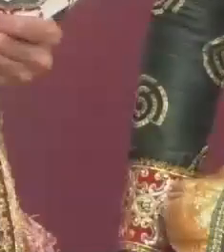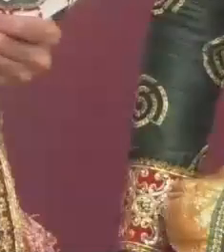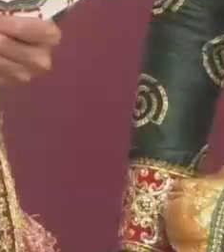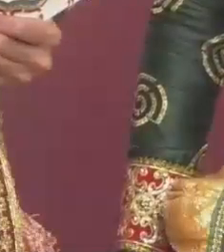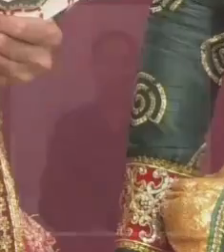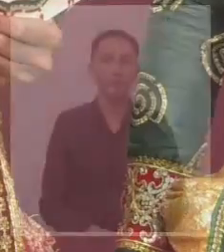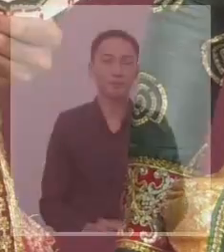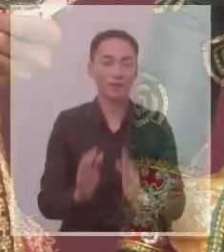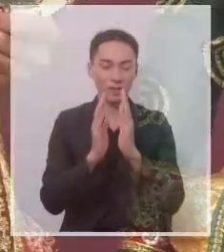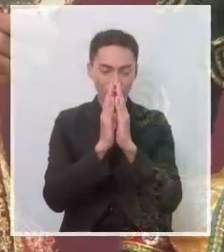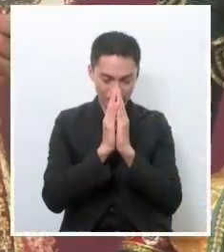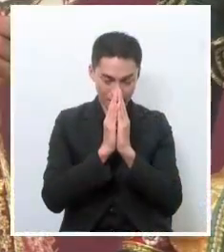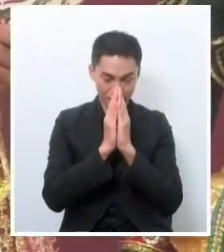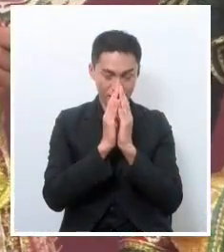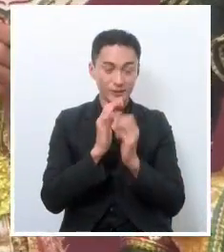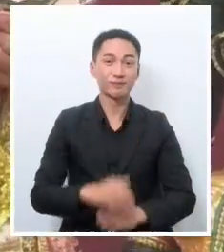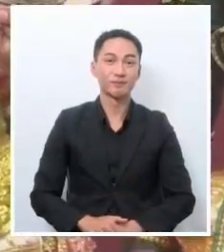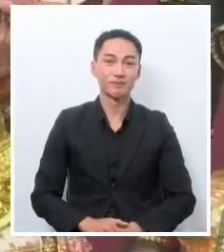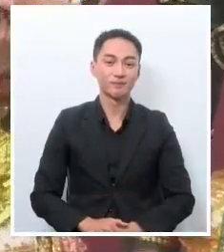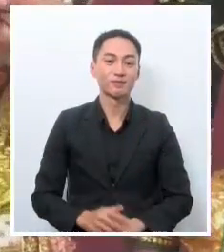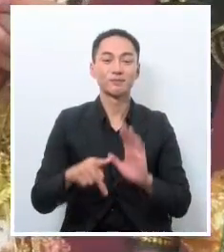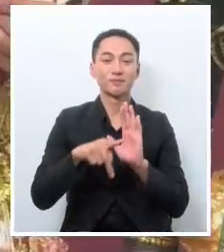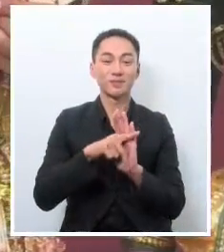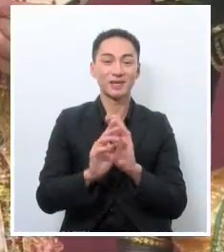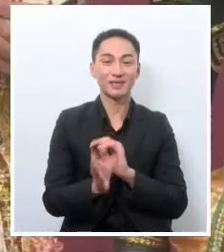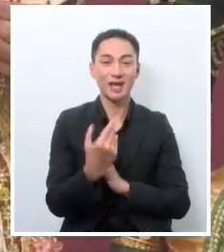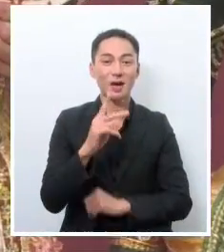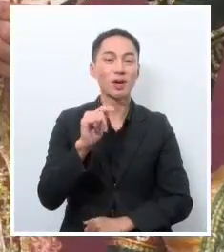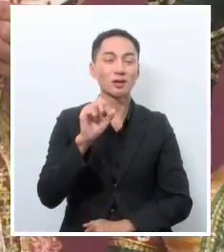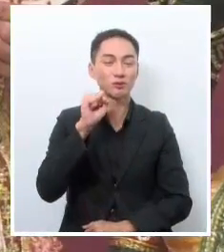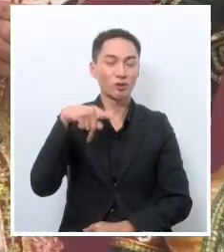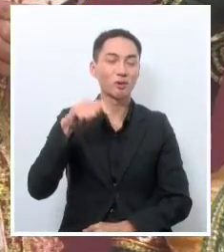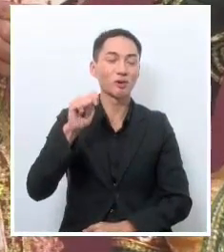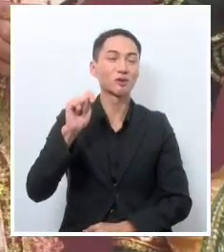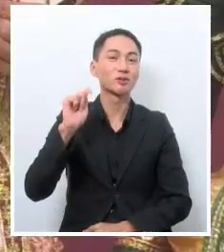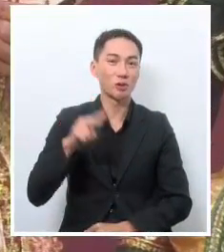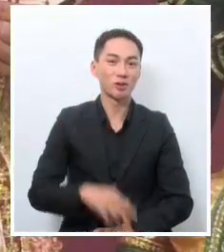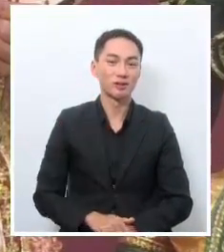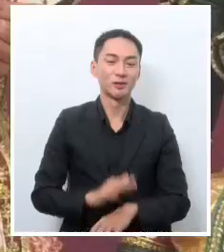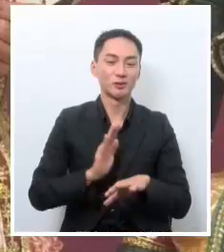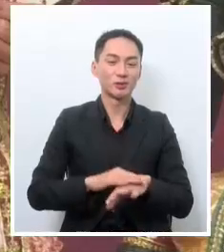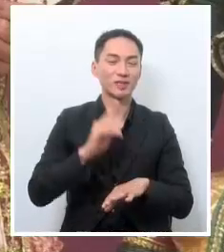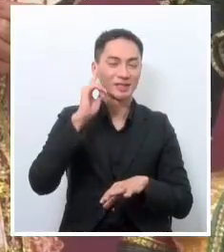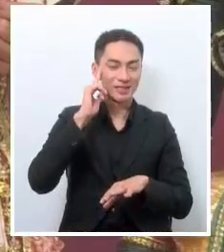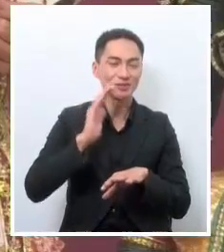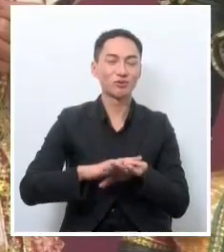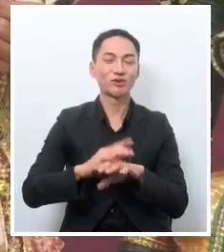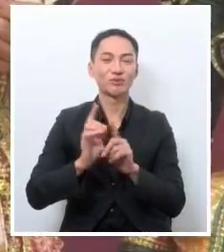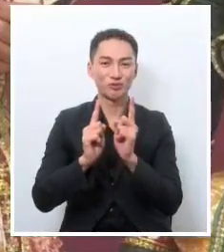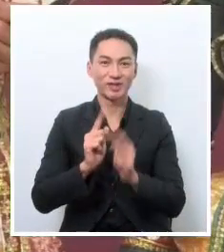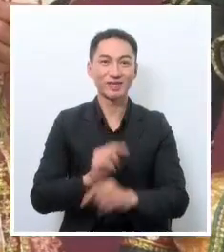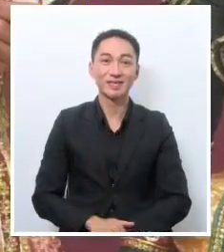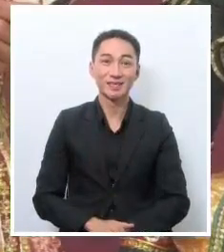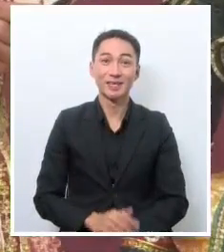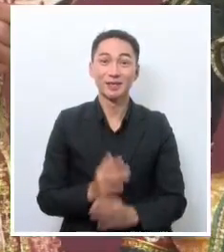ค่ะสวัสดีค่ะรายการพฤหัสดีเช้าข่าวสปฐนะคะช่วงชวนคิดชวนคุยค่ะวันนี้เรามาพบ